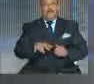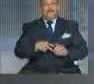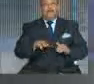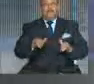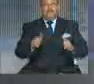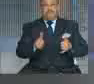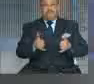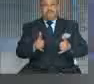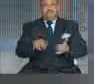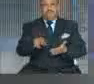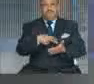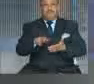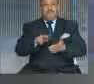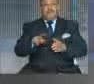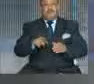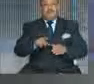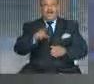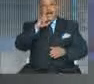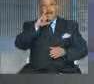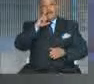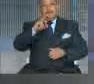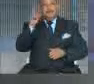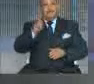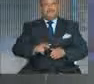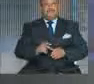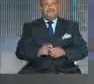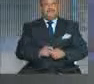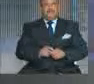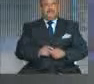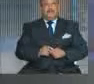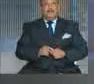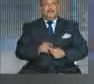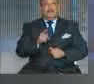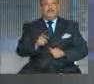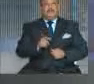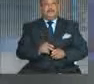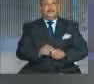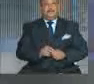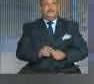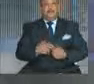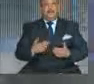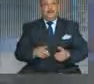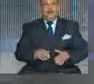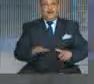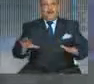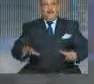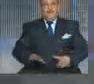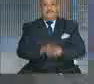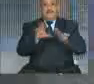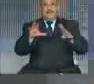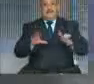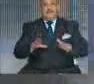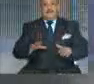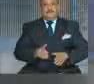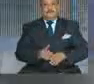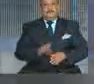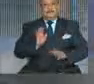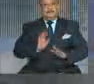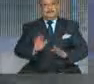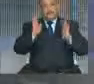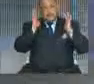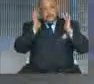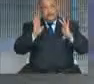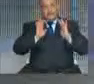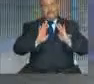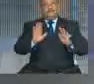أثثت فعاليات الدورة 21 لمهرجان سيدي حامد لإحياء التراث، إلا أنه في اليوم الأول من هذه الدورة